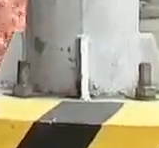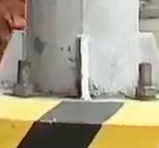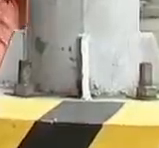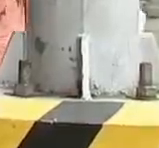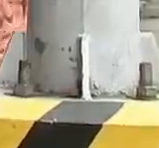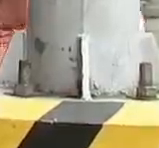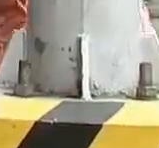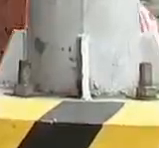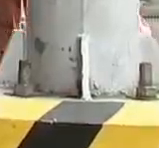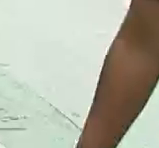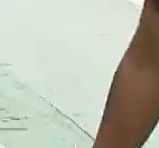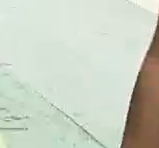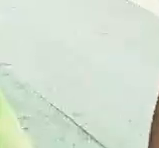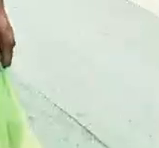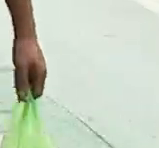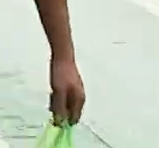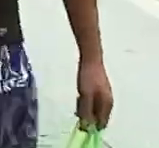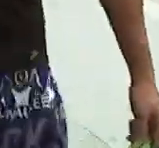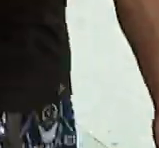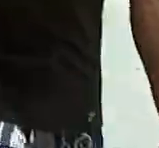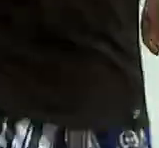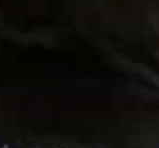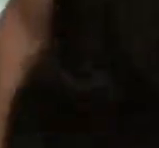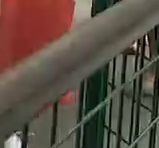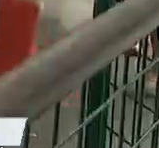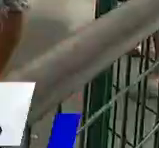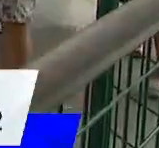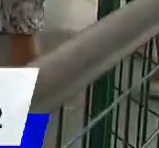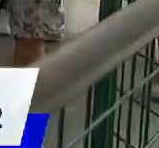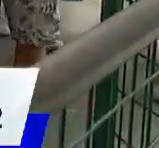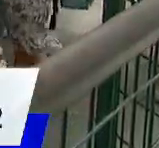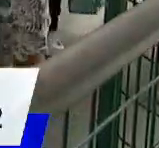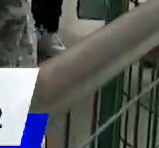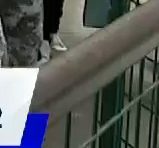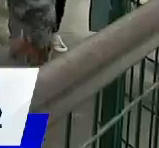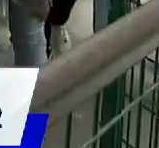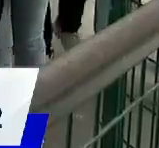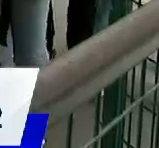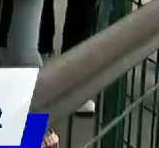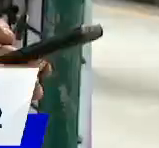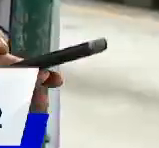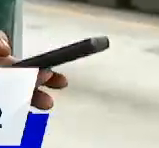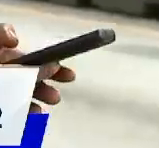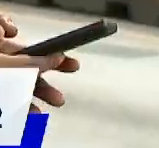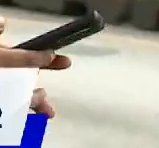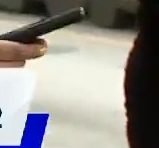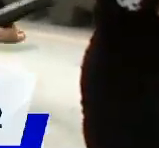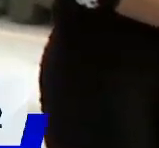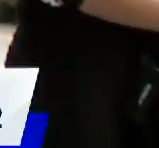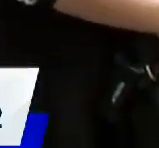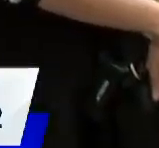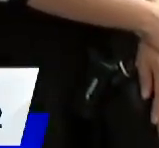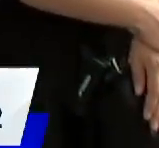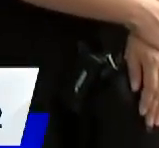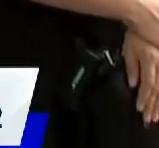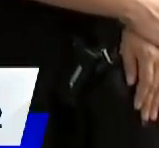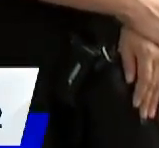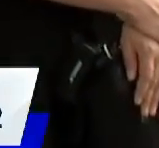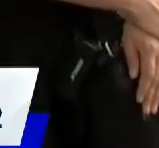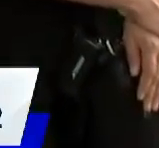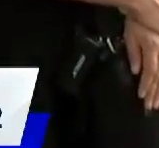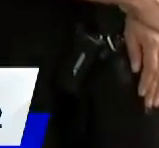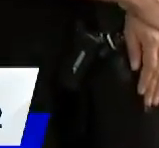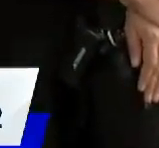Hindi naging madali para sa marami ang pandemya. Pero para sa ilan, naging daan ito para makahanap